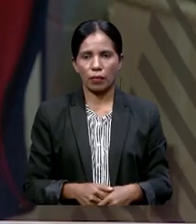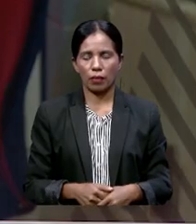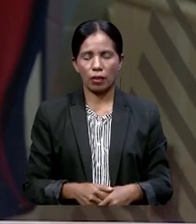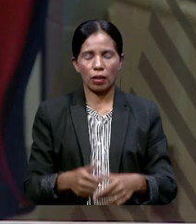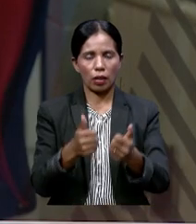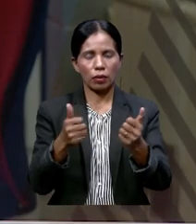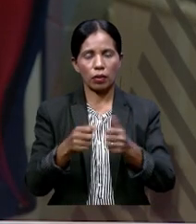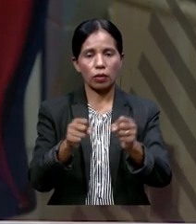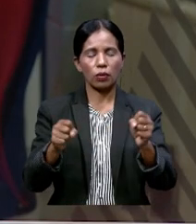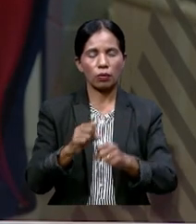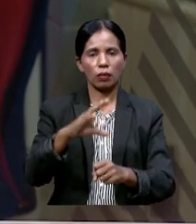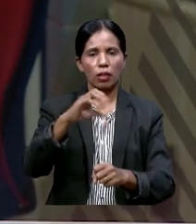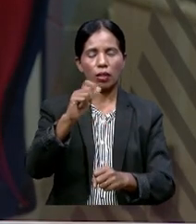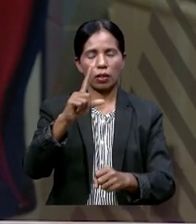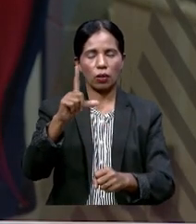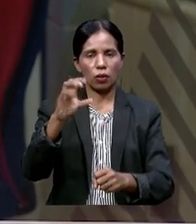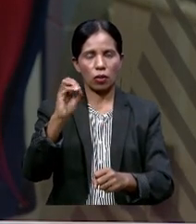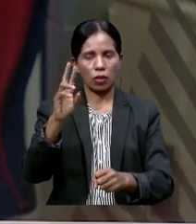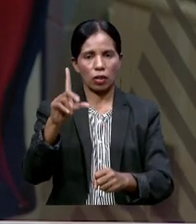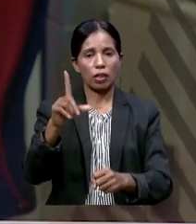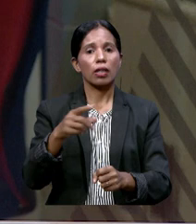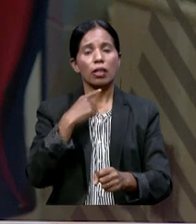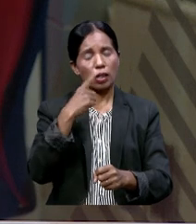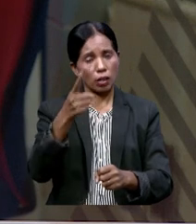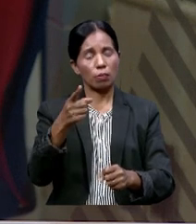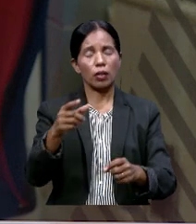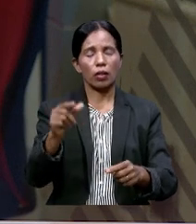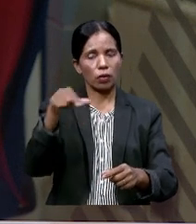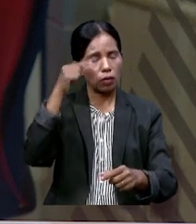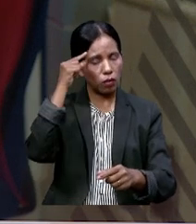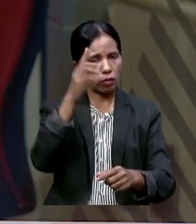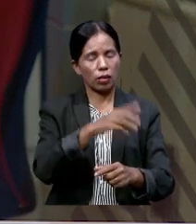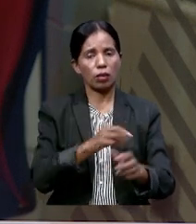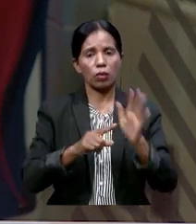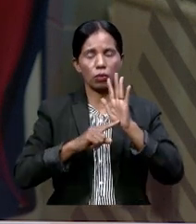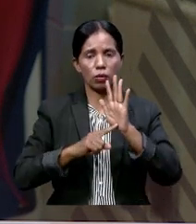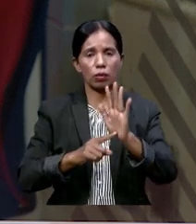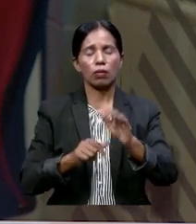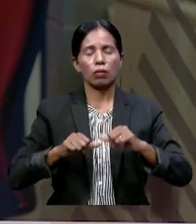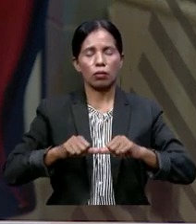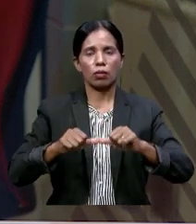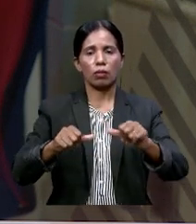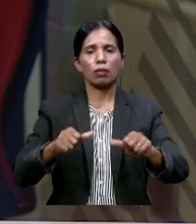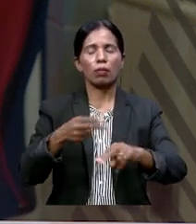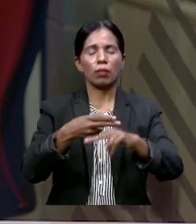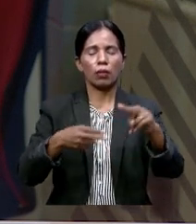Autoridades suku Kaikoli recomenda ba governo atu continua implementa programa mão de obra.